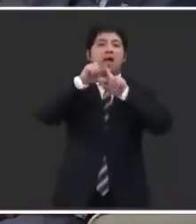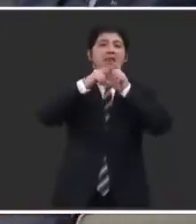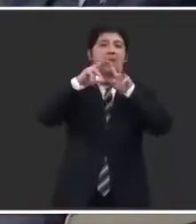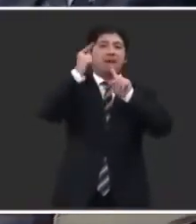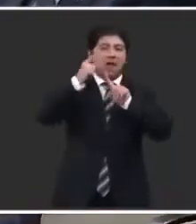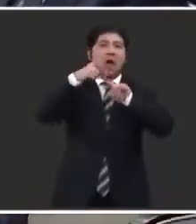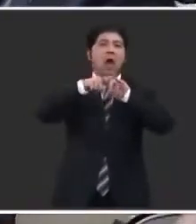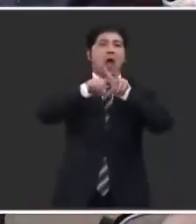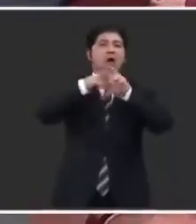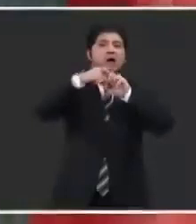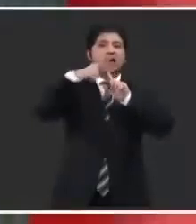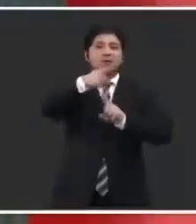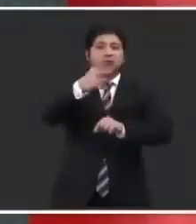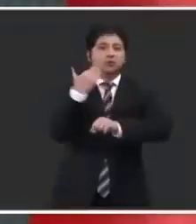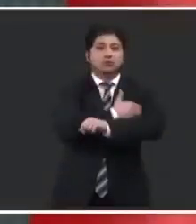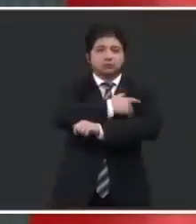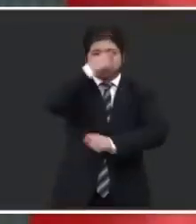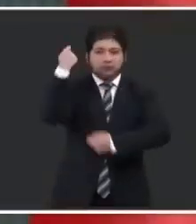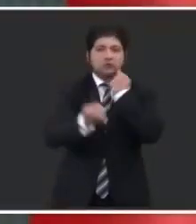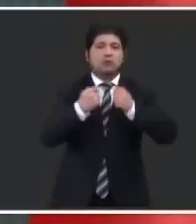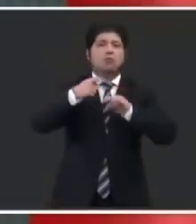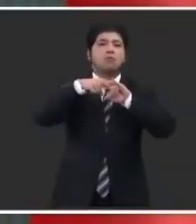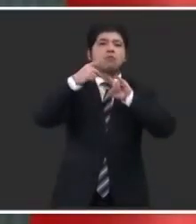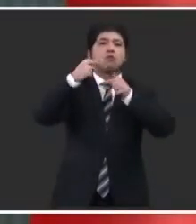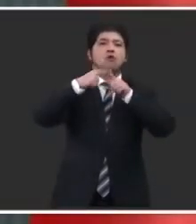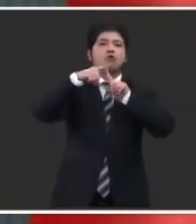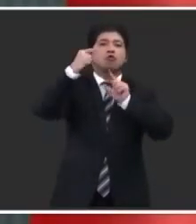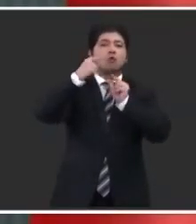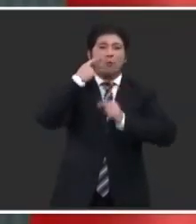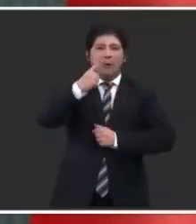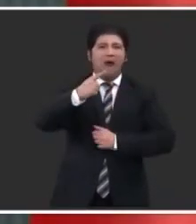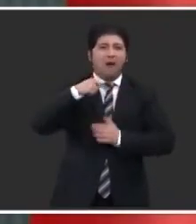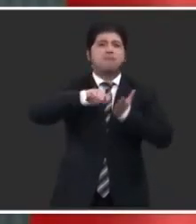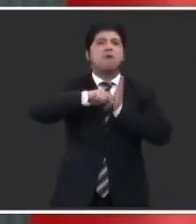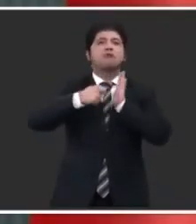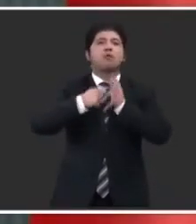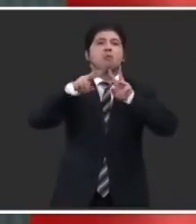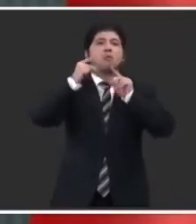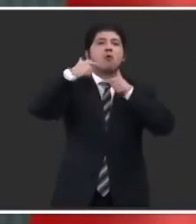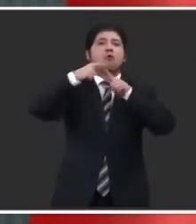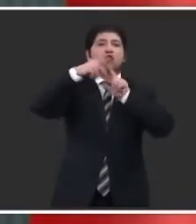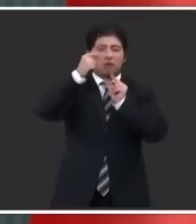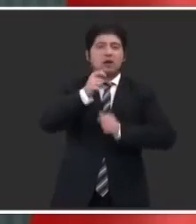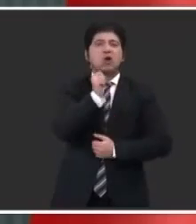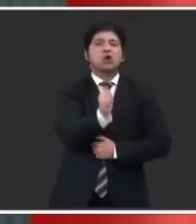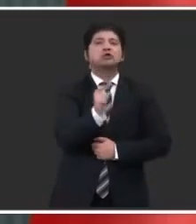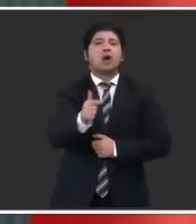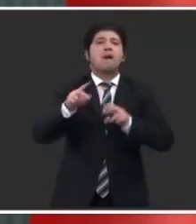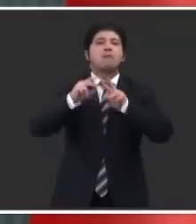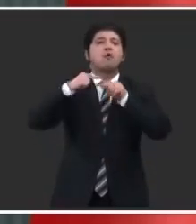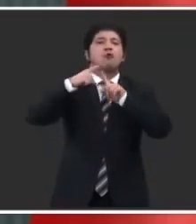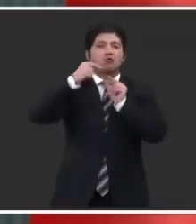şuuruyla görev yapan müftülerimizde bir araya geldik bu toplantıda ilçe müftülerimizle